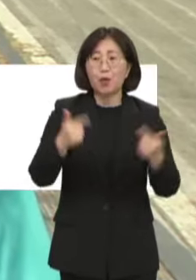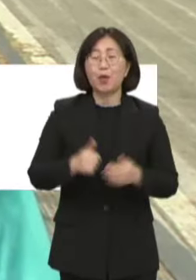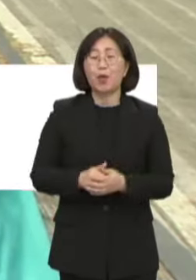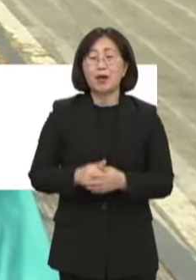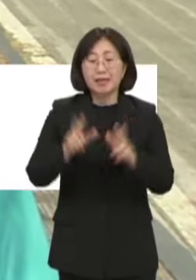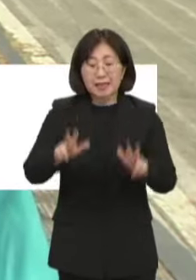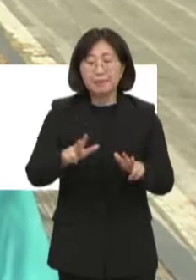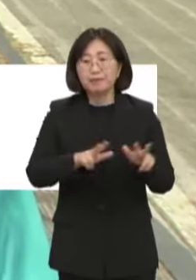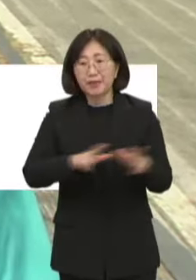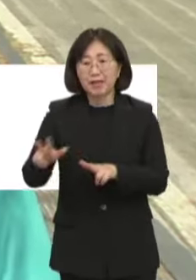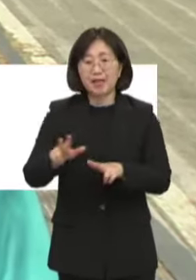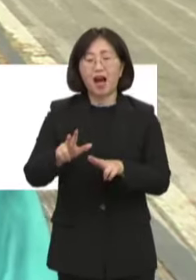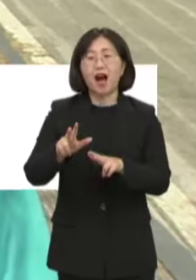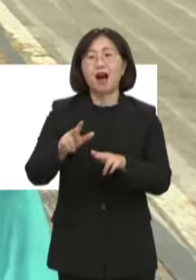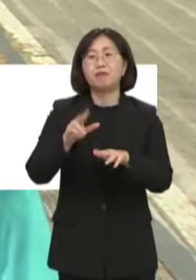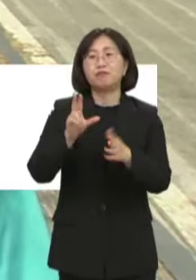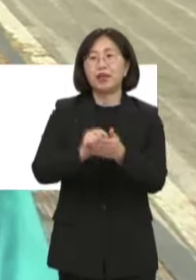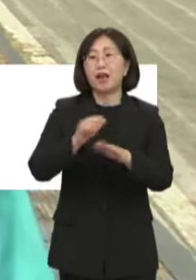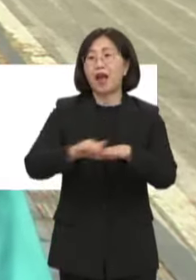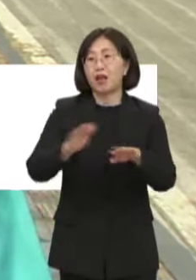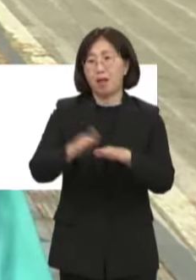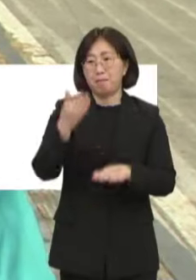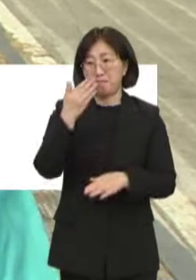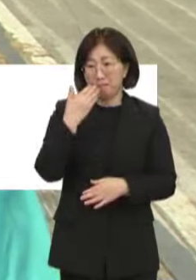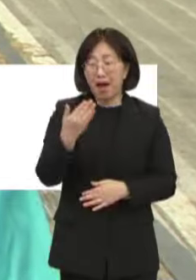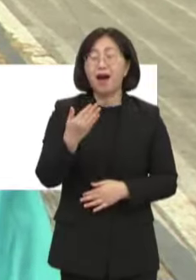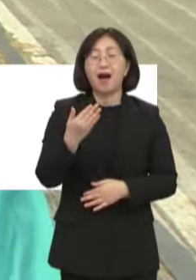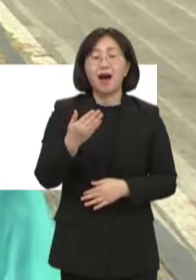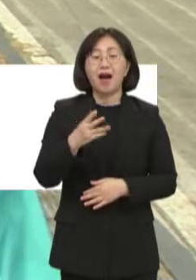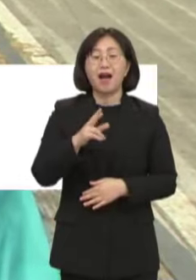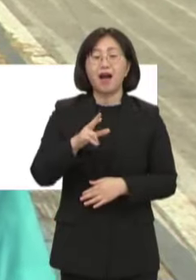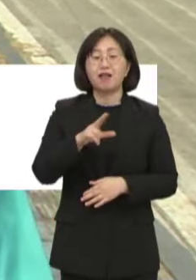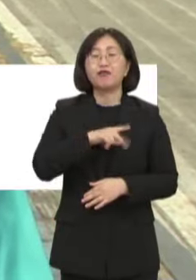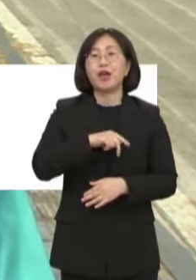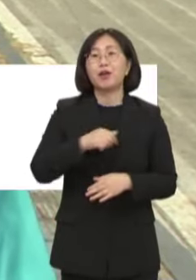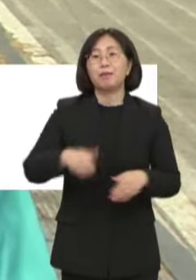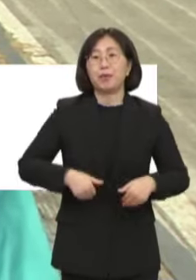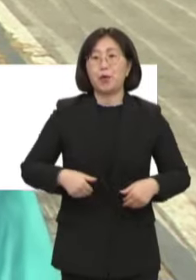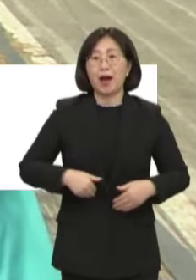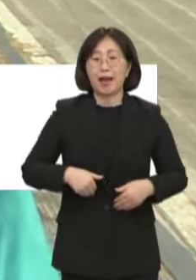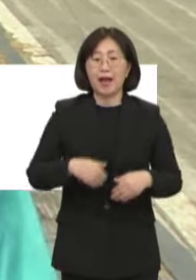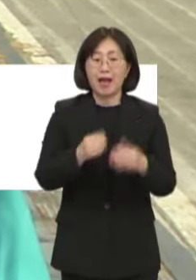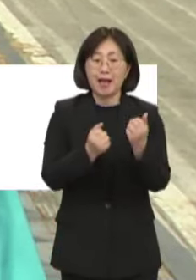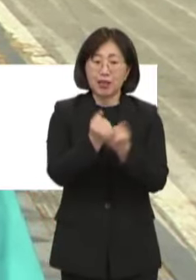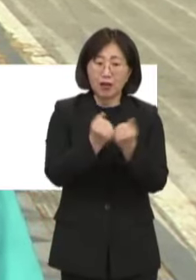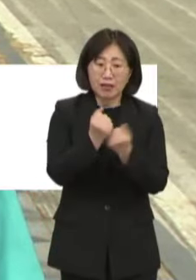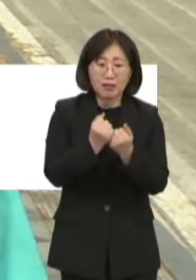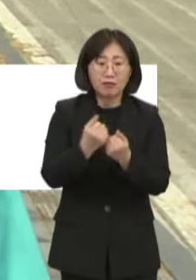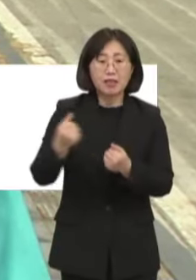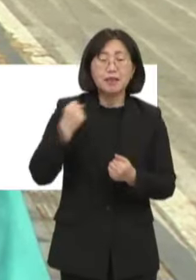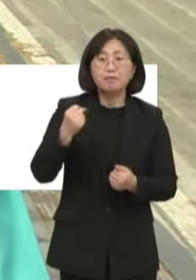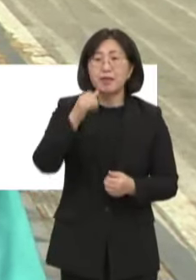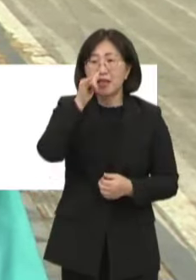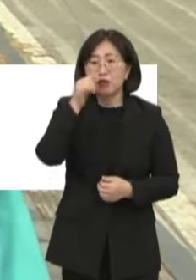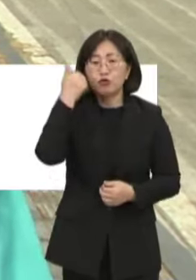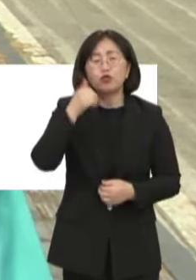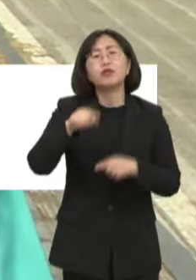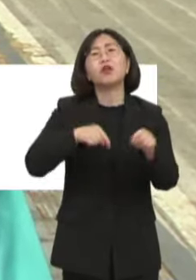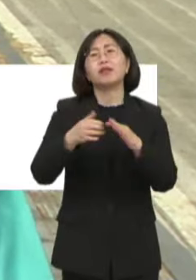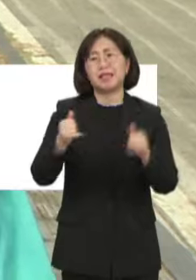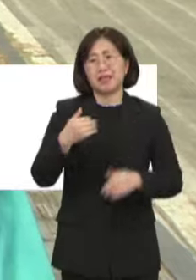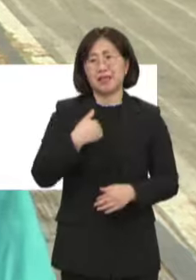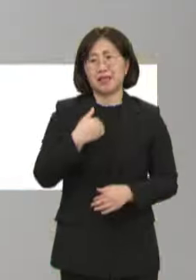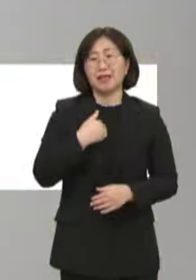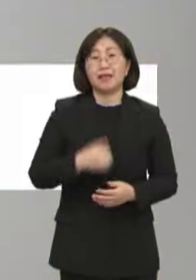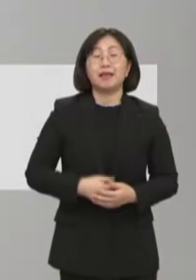정치인이 필요합니다. 국회의원들 대상으로, 대한민국 국민들 대상으로 이 설득을 했을 때 누가 얘기를 해야 이게 먹힐